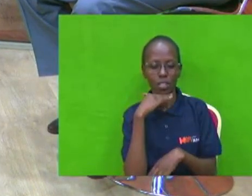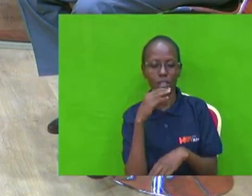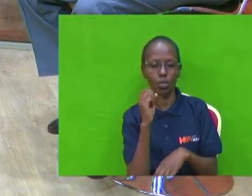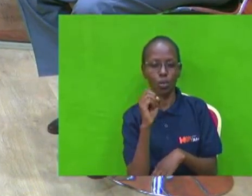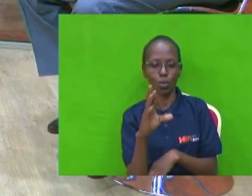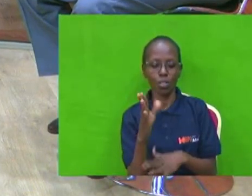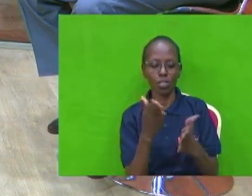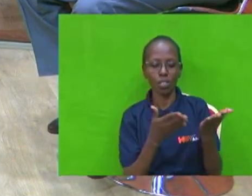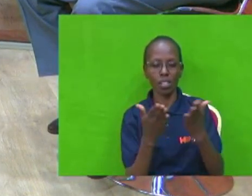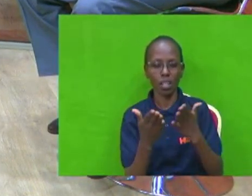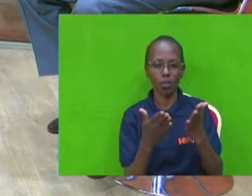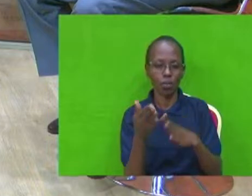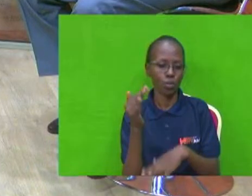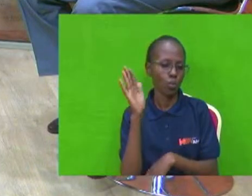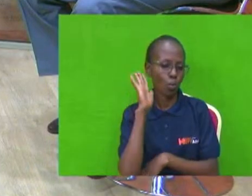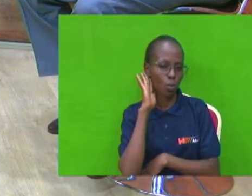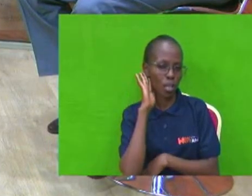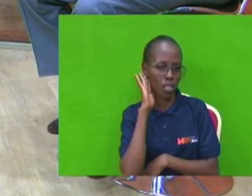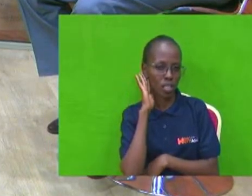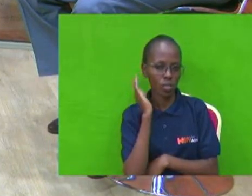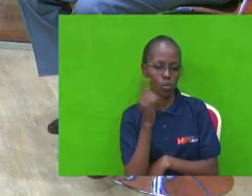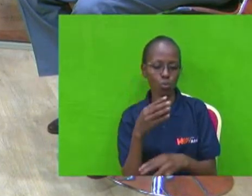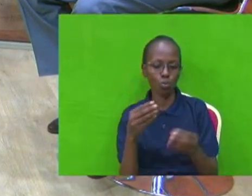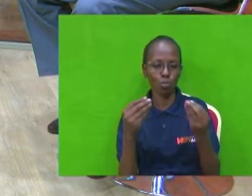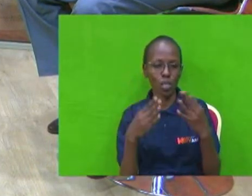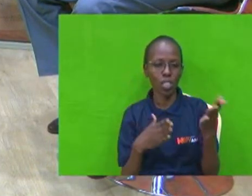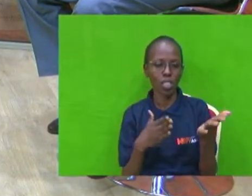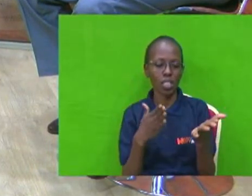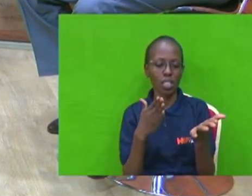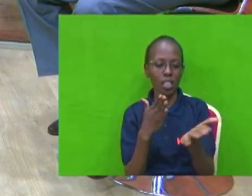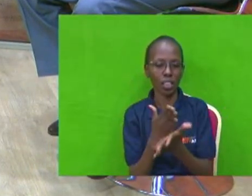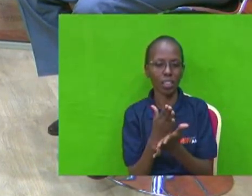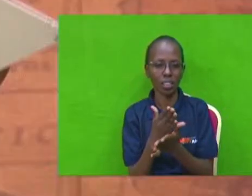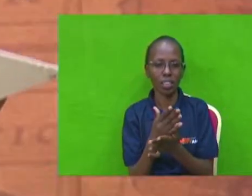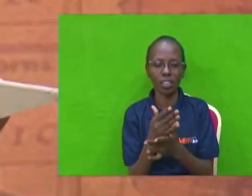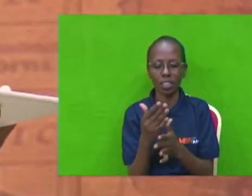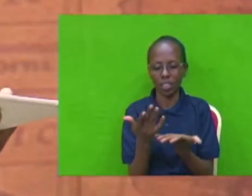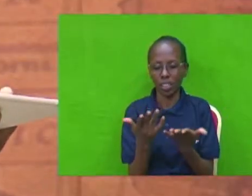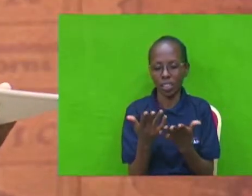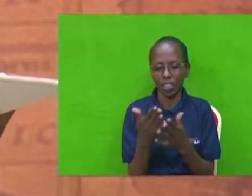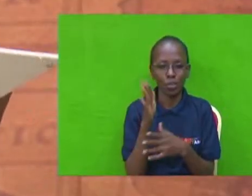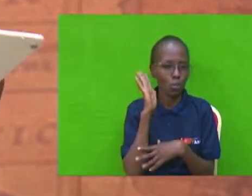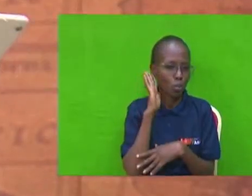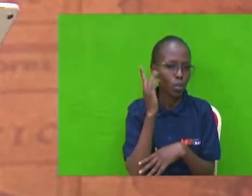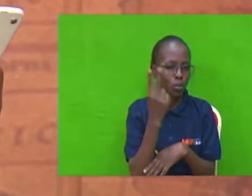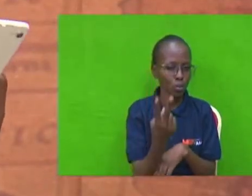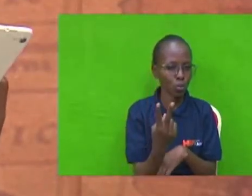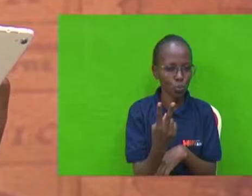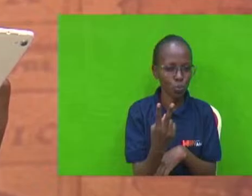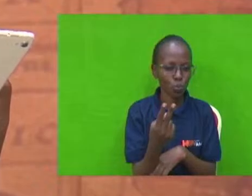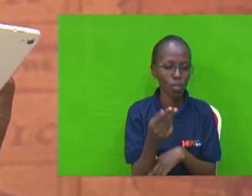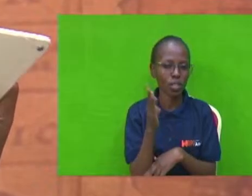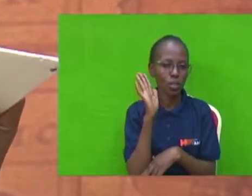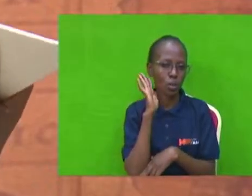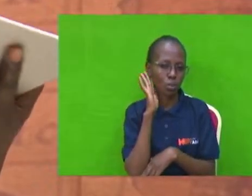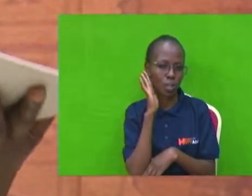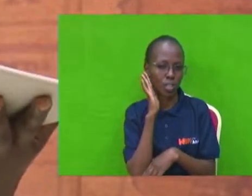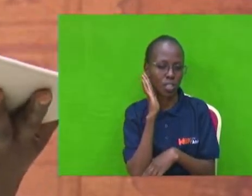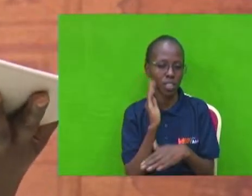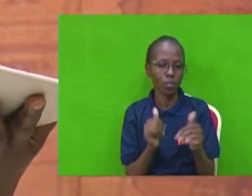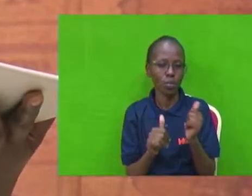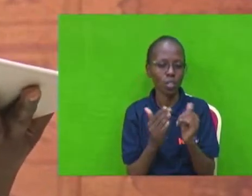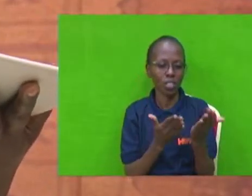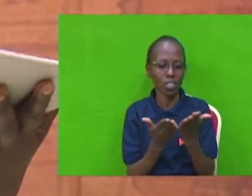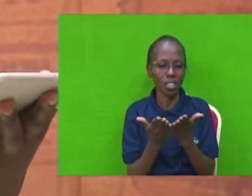ni utumishi wa utii uletao haki. Sasa unaona walimu, kumbe kuna utii aina mbili. Kuna utii ambao ni utumishi wa